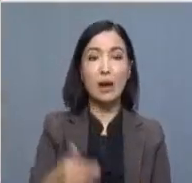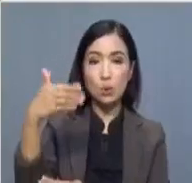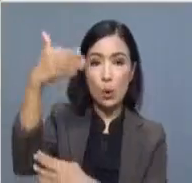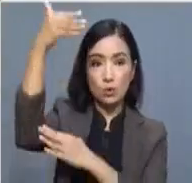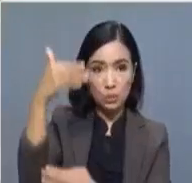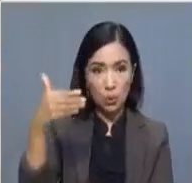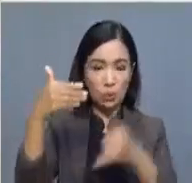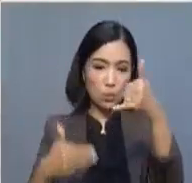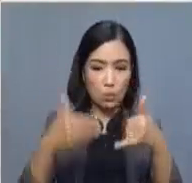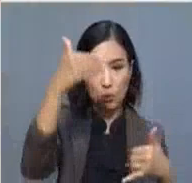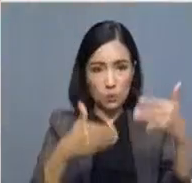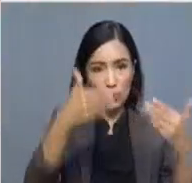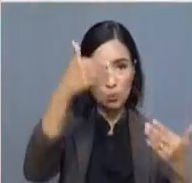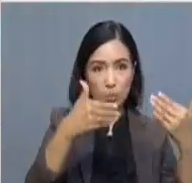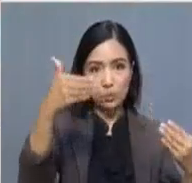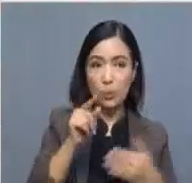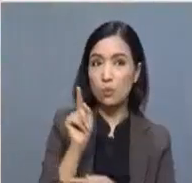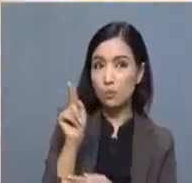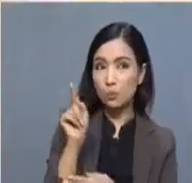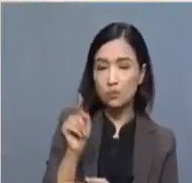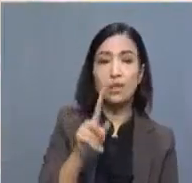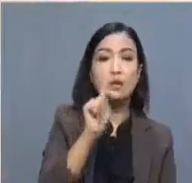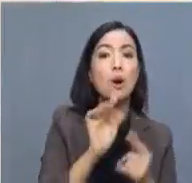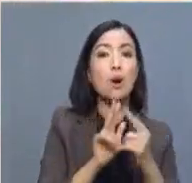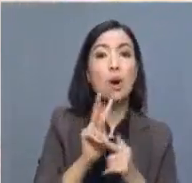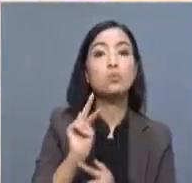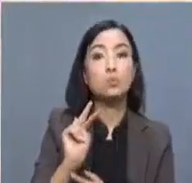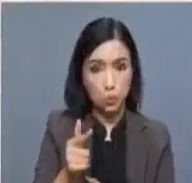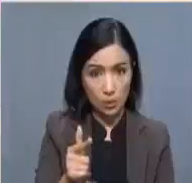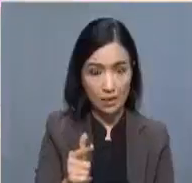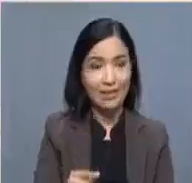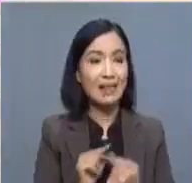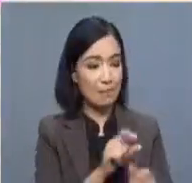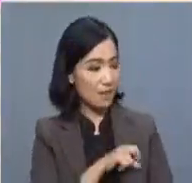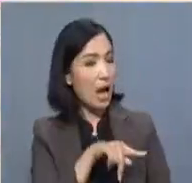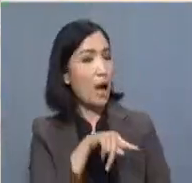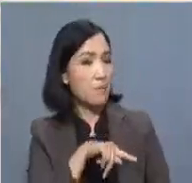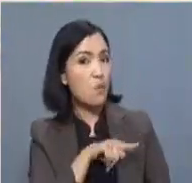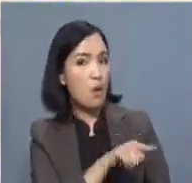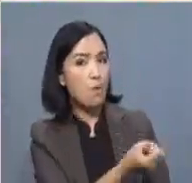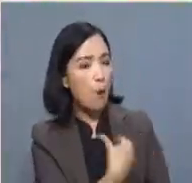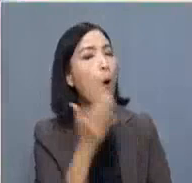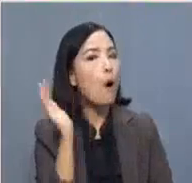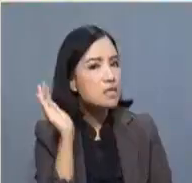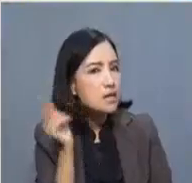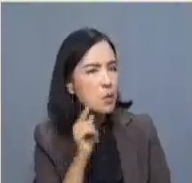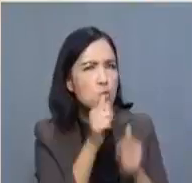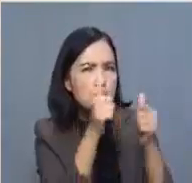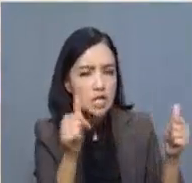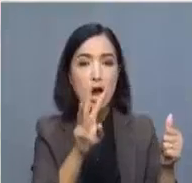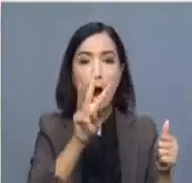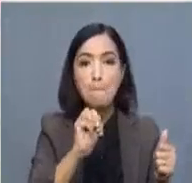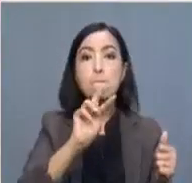งบนกองเจดีย์ทรายซึ่งการถวายช่อตุงปีใหม่นะคะในทางพุทธศาสนาชาวล้านนาเชื่อว่าจะได้อานิสงส์เป็นมงคล